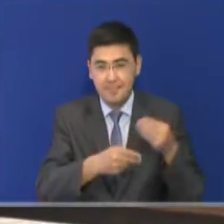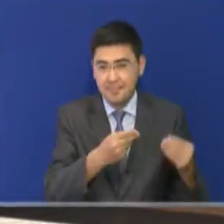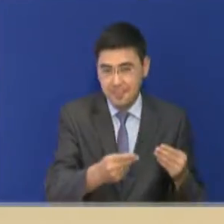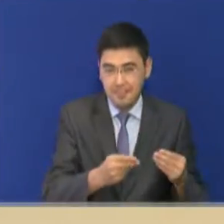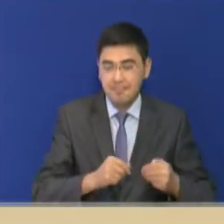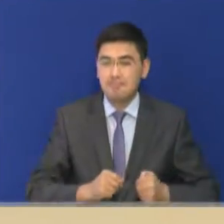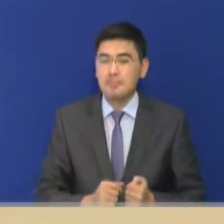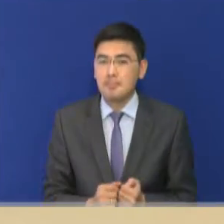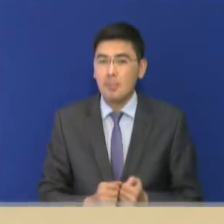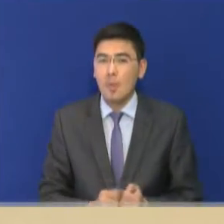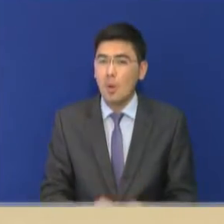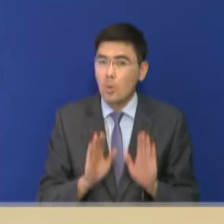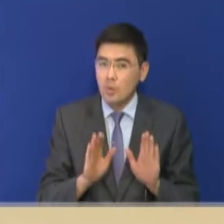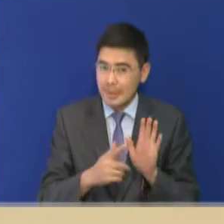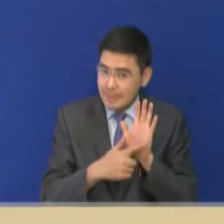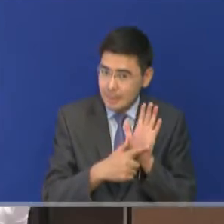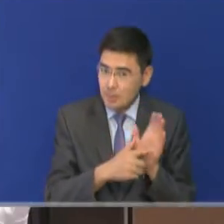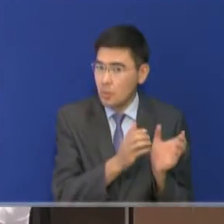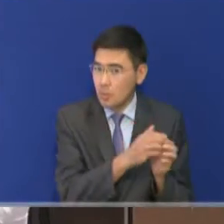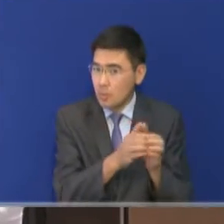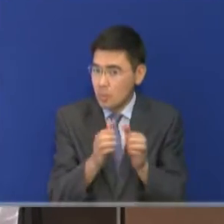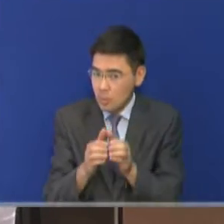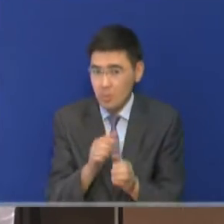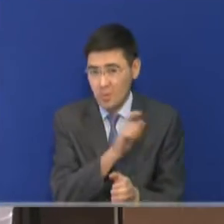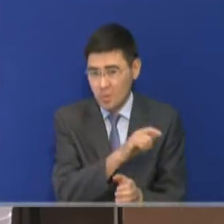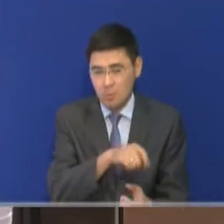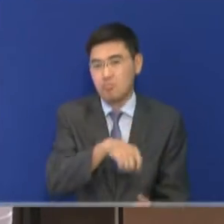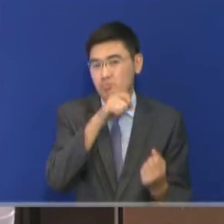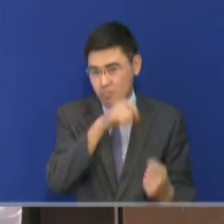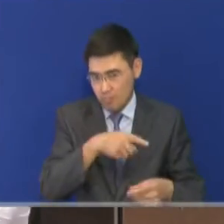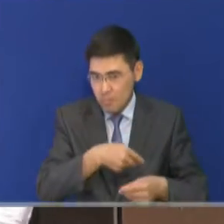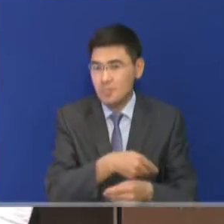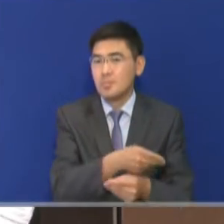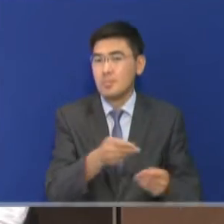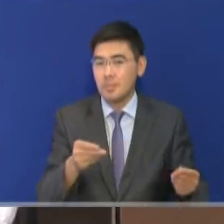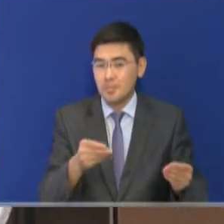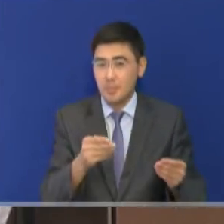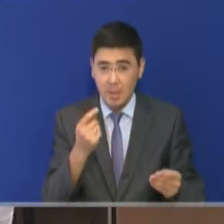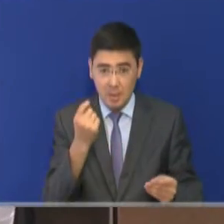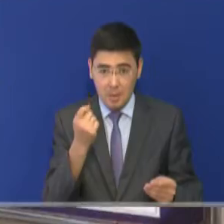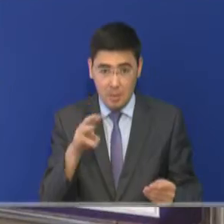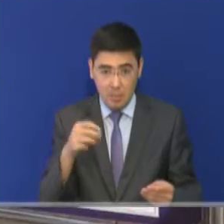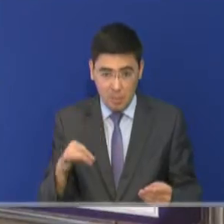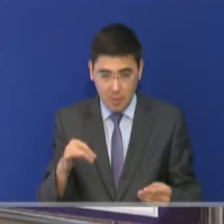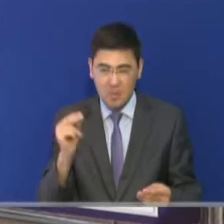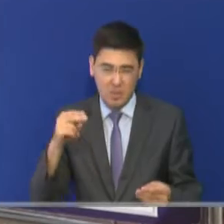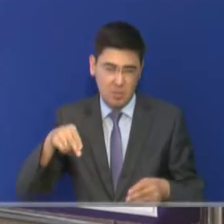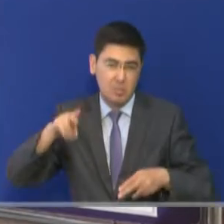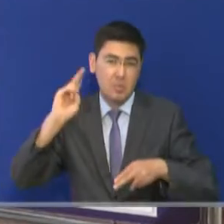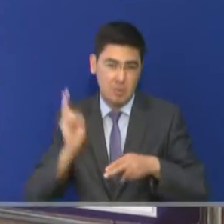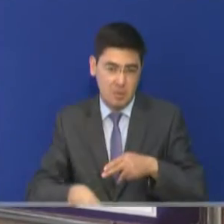Претендовать на данную выплату могли только 7 категорий граждан. 11 мая режим чрезвычайного положения в стране отменен, а вместе с